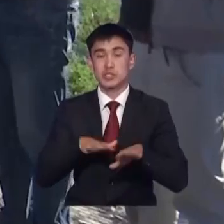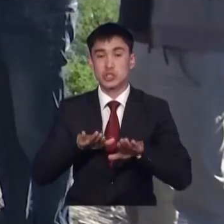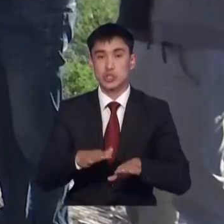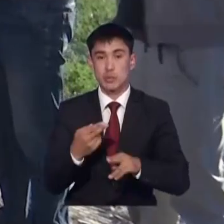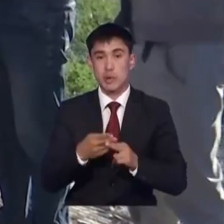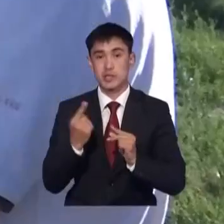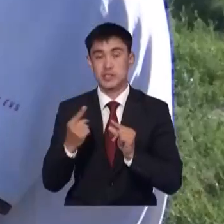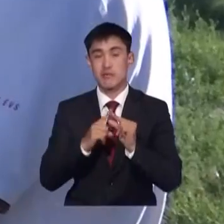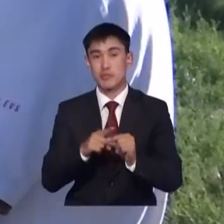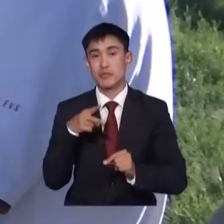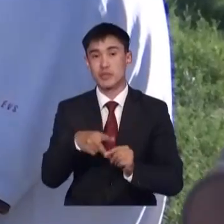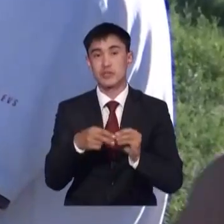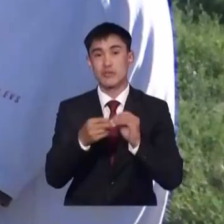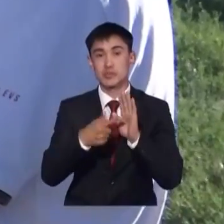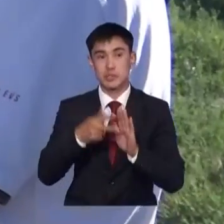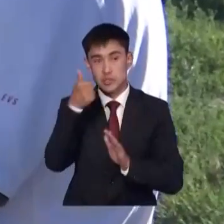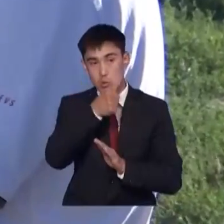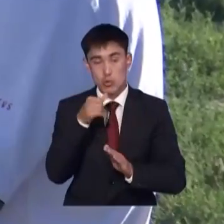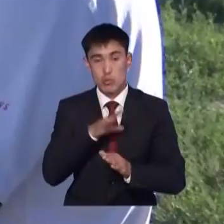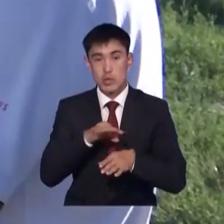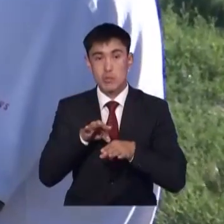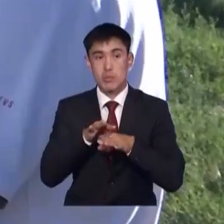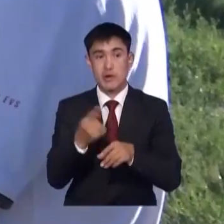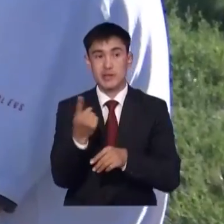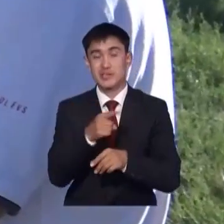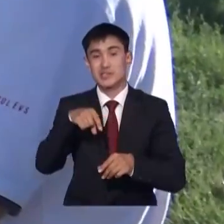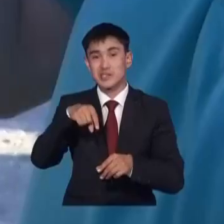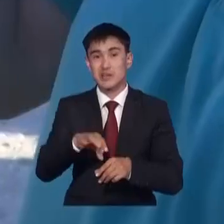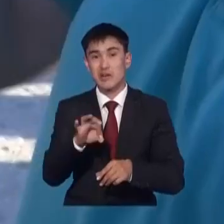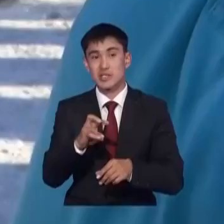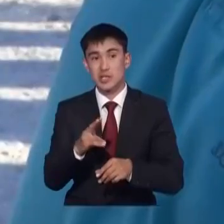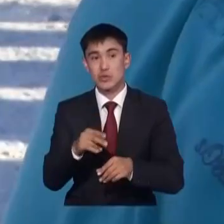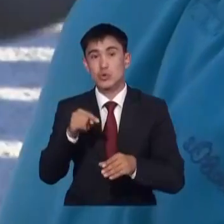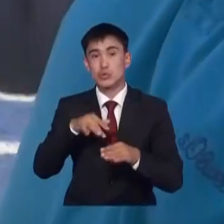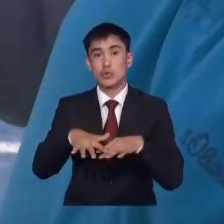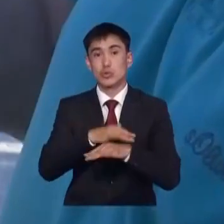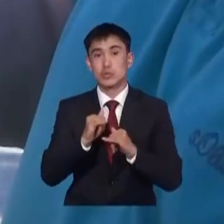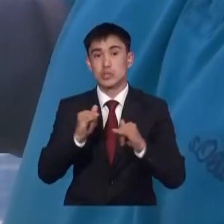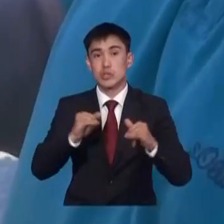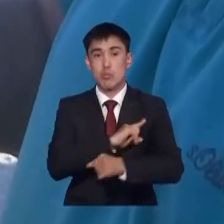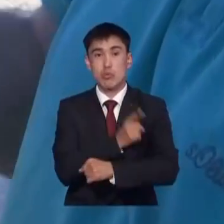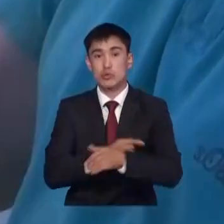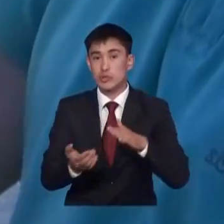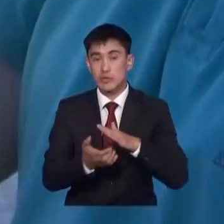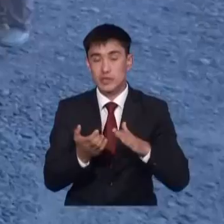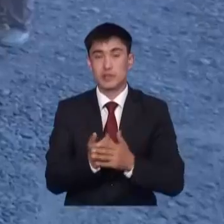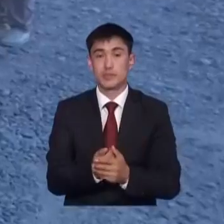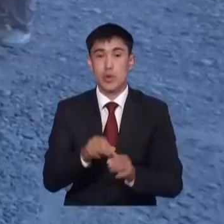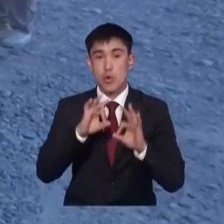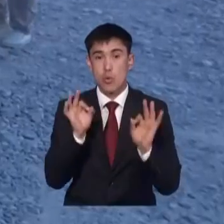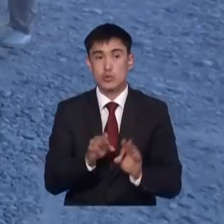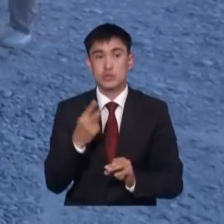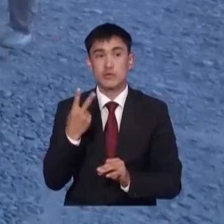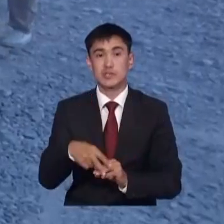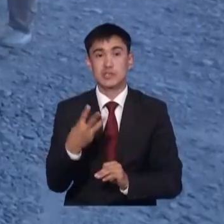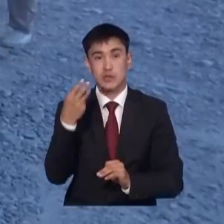жите по их словам в 2018 году была пробита единственная скважина но из-за роста населения её мощности недостаточно осенью